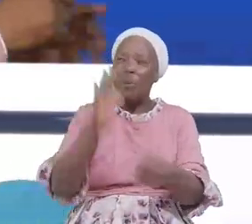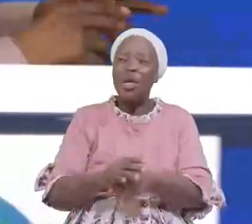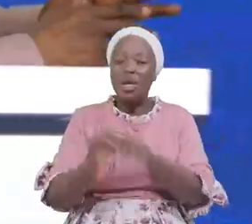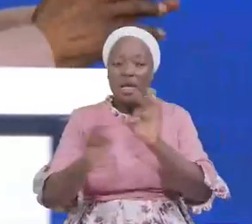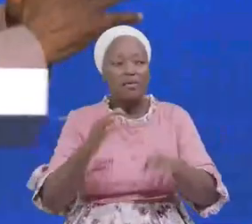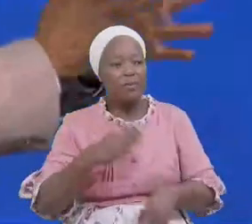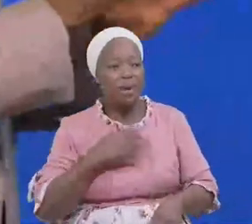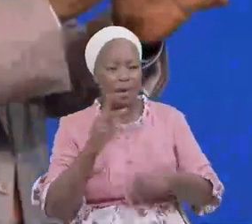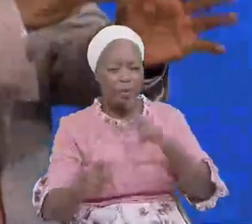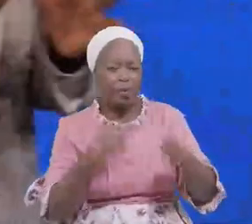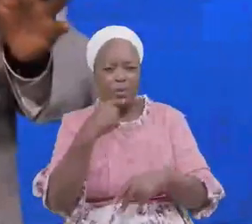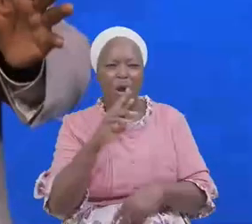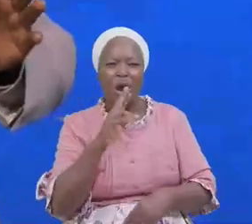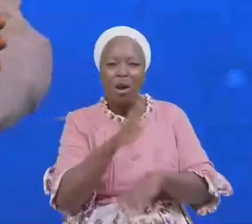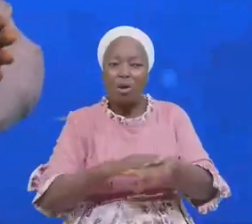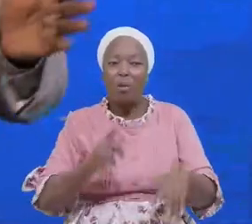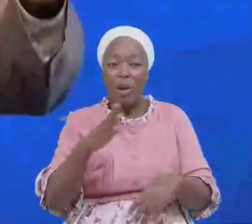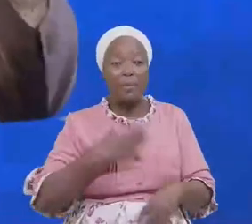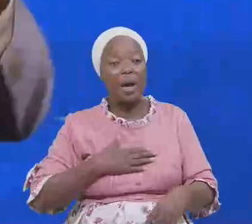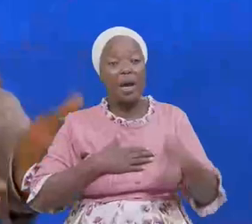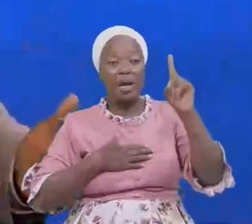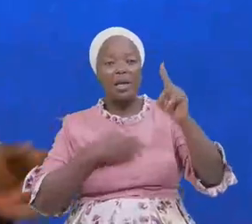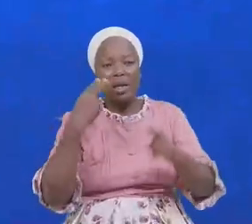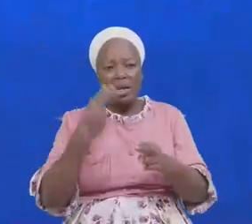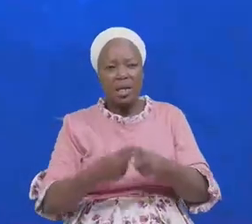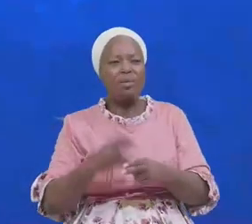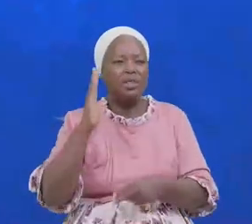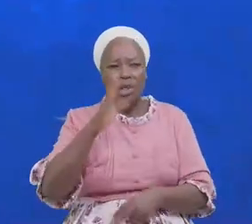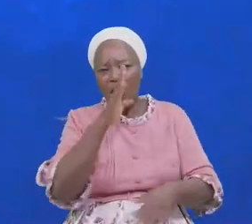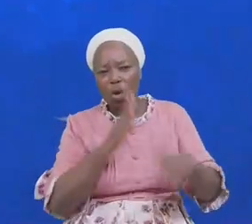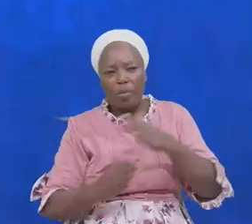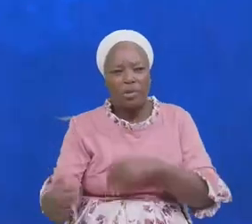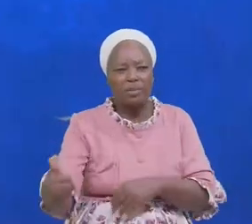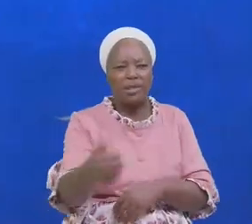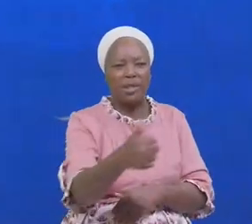mon peuple, sur qui est invoqué mon nom, s'humilie.